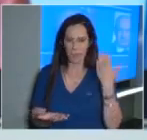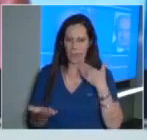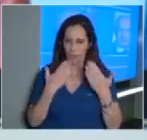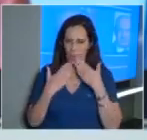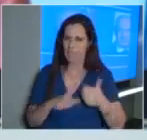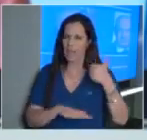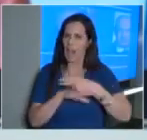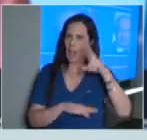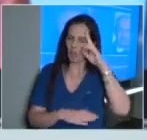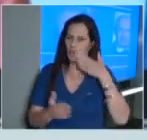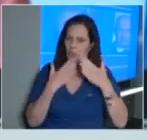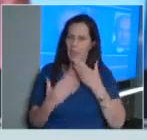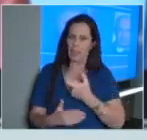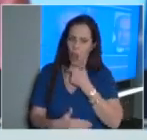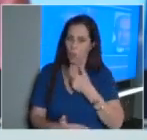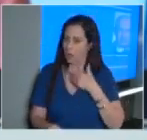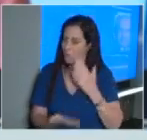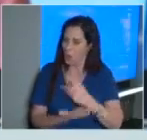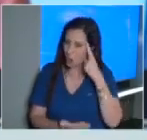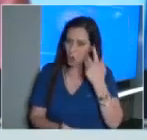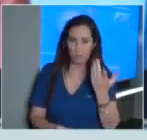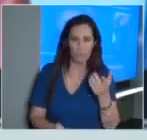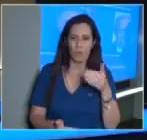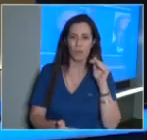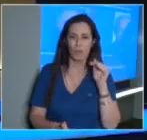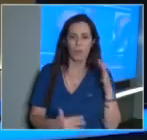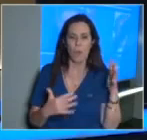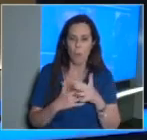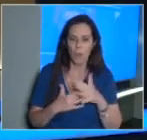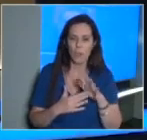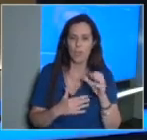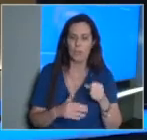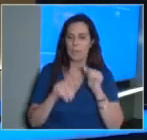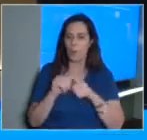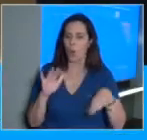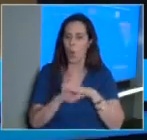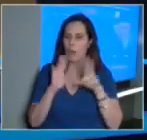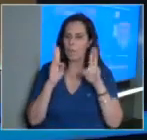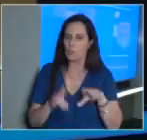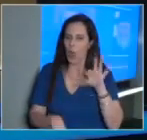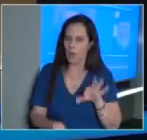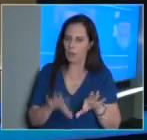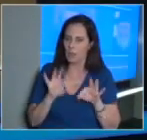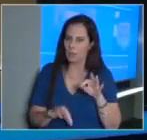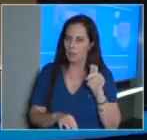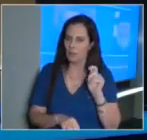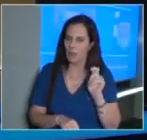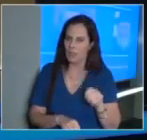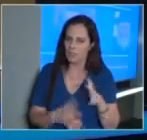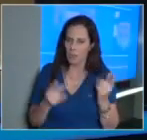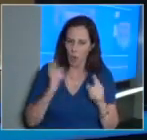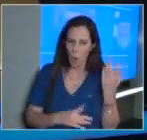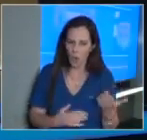ישיבת שרי ליכוד, ישיבת חירום, אנחנו כבר יודעים שפונים לאופוזיציה ובודקים אם יתמכו בחוק לפיזור הכנסת? נכון. איפה אנחנו עומדים